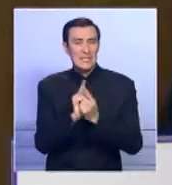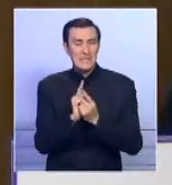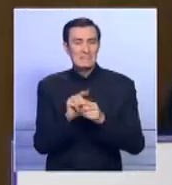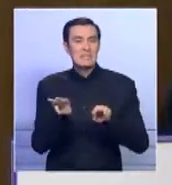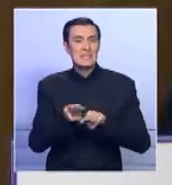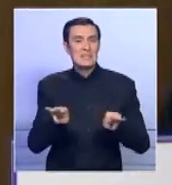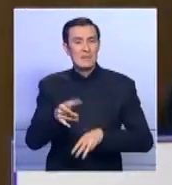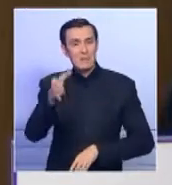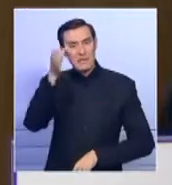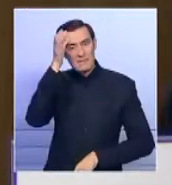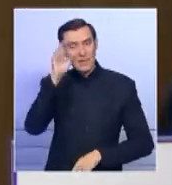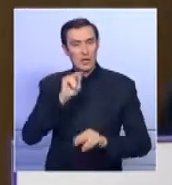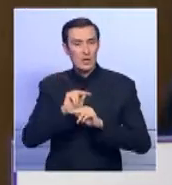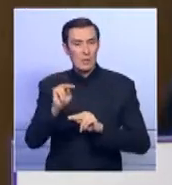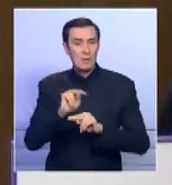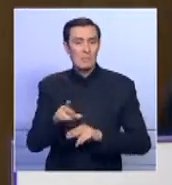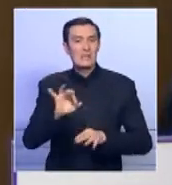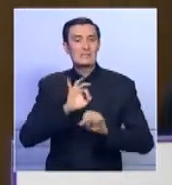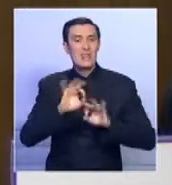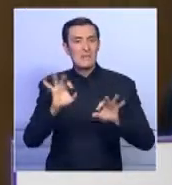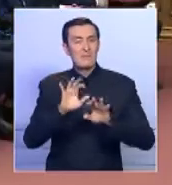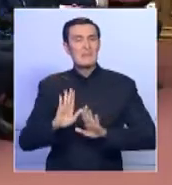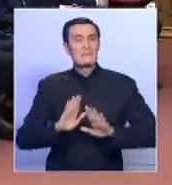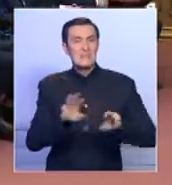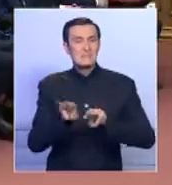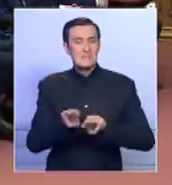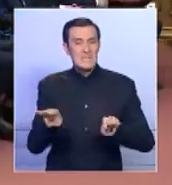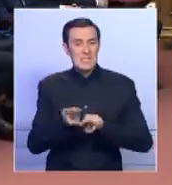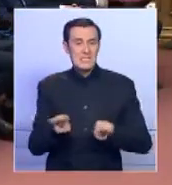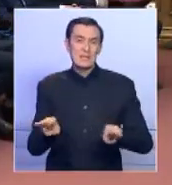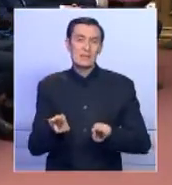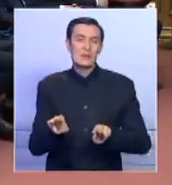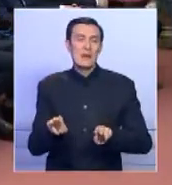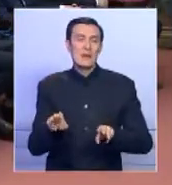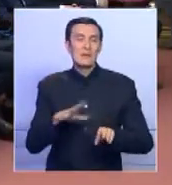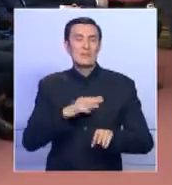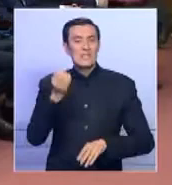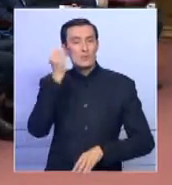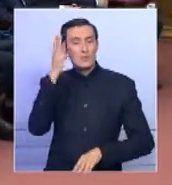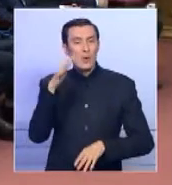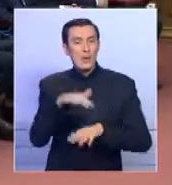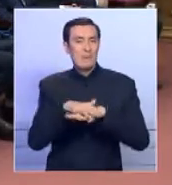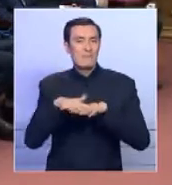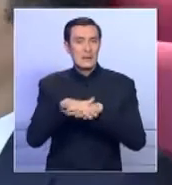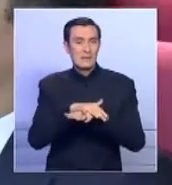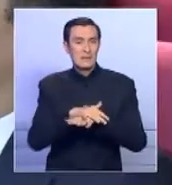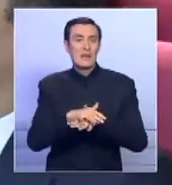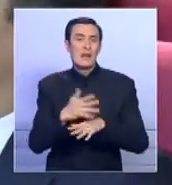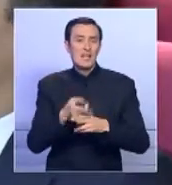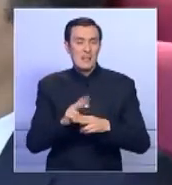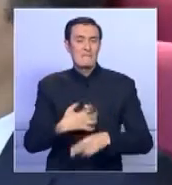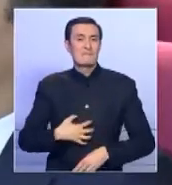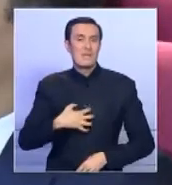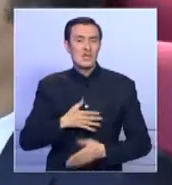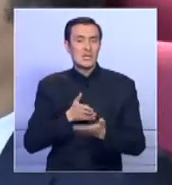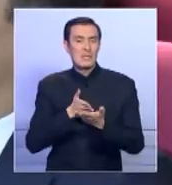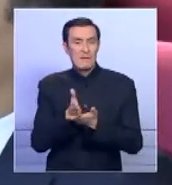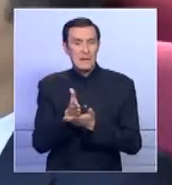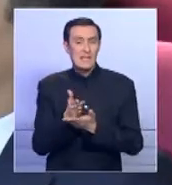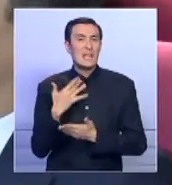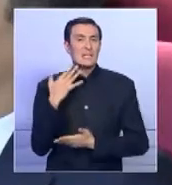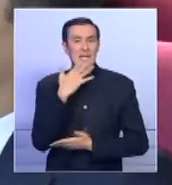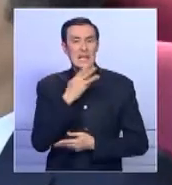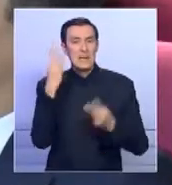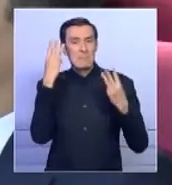в Минобразовании и науке. По словам вице-министра, формирование интеллектуальной элиты страны – это важное направление